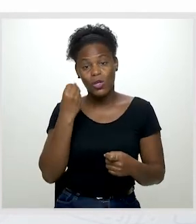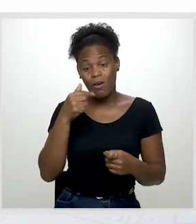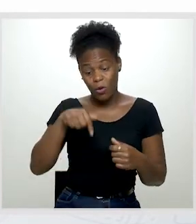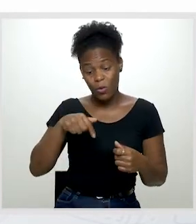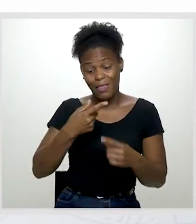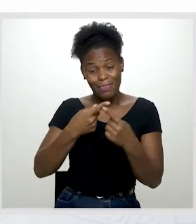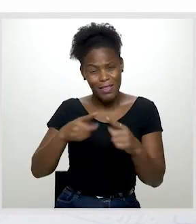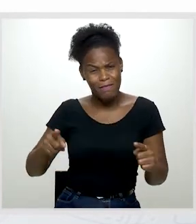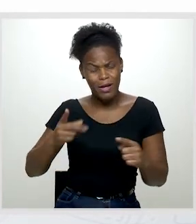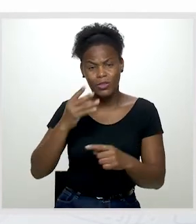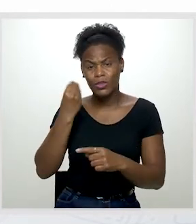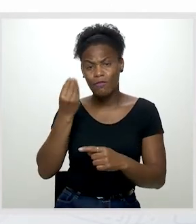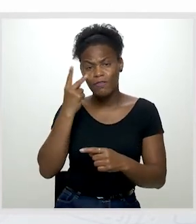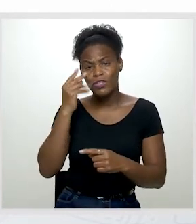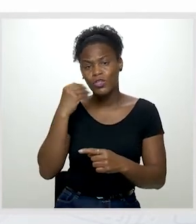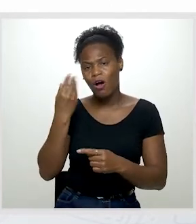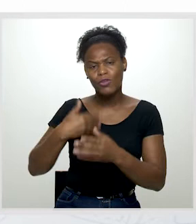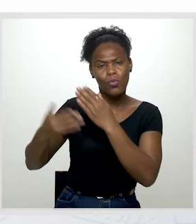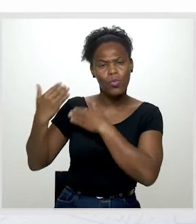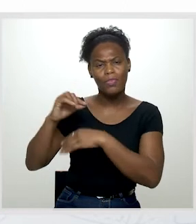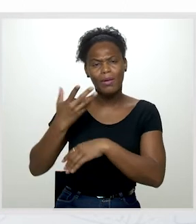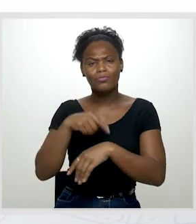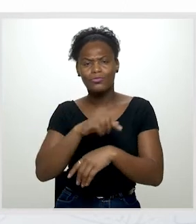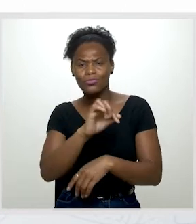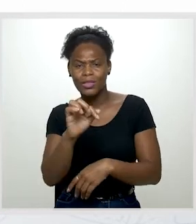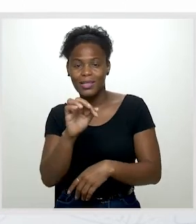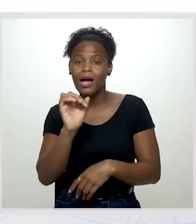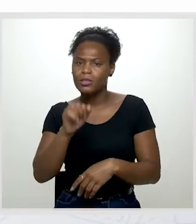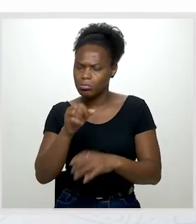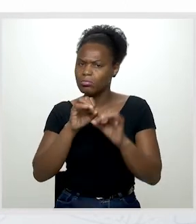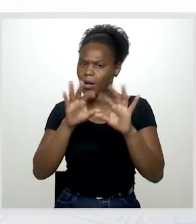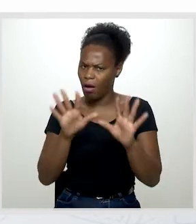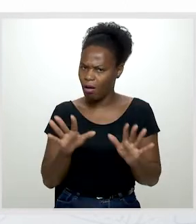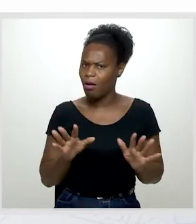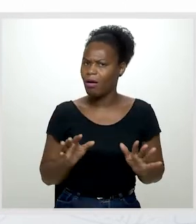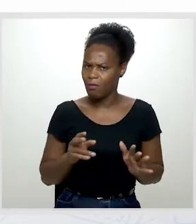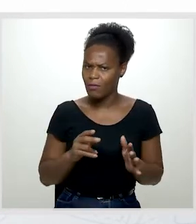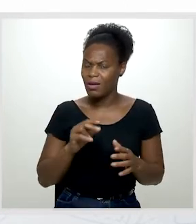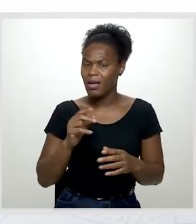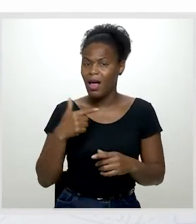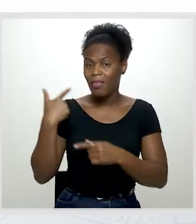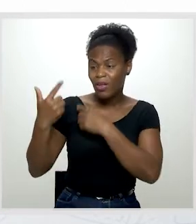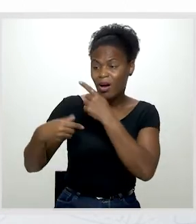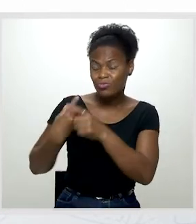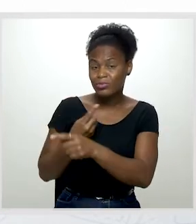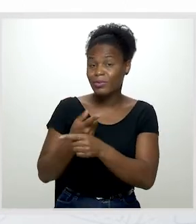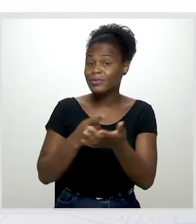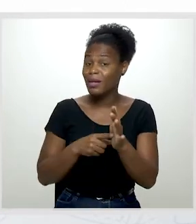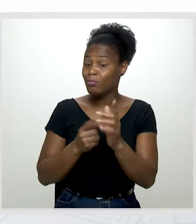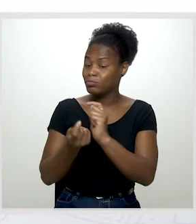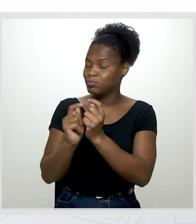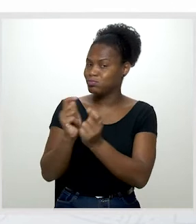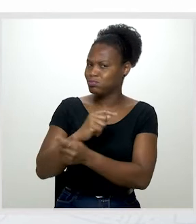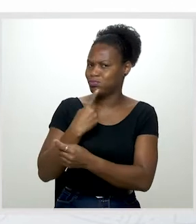d'aujourd'hui est très différente de la vie des jeunes à votre époque? Bien sûr, c'est évident. Les traditions, par exemple, elles ont